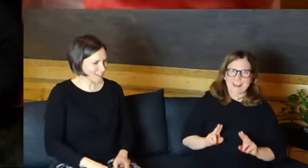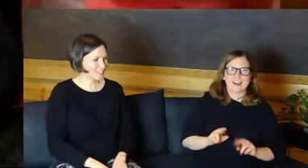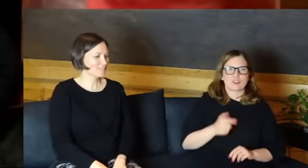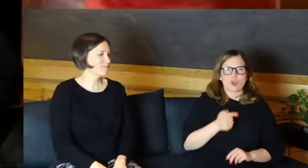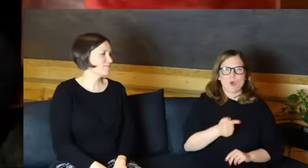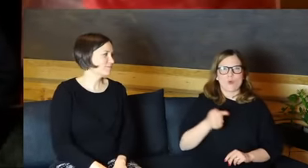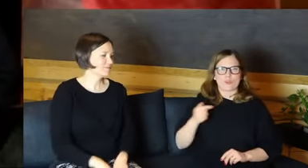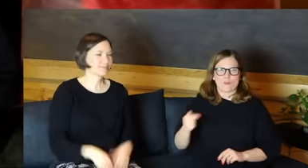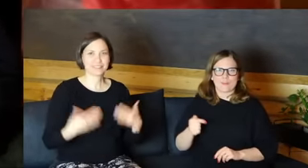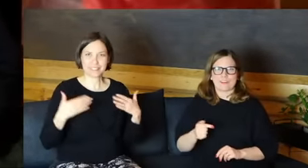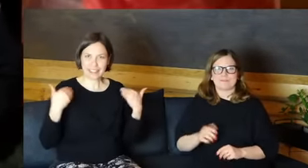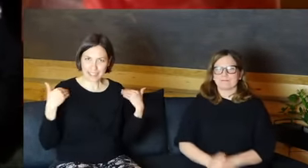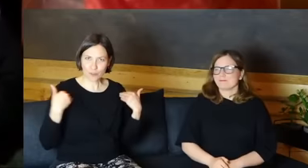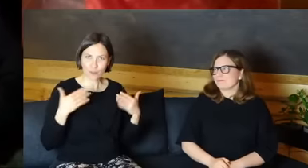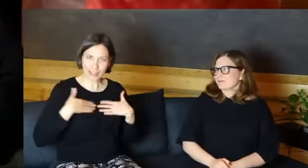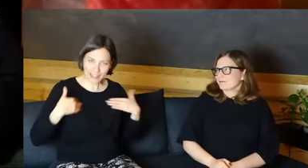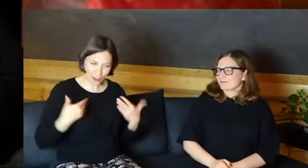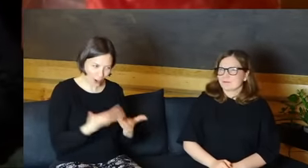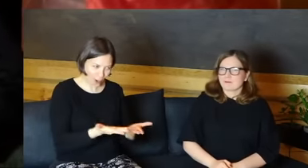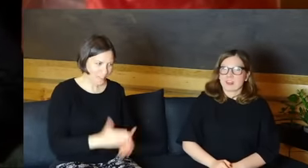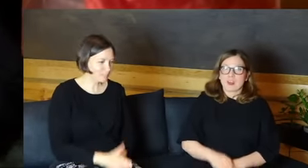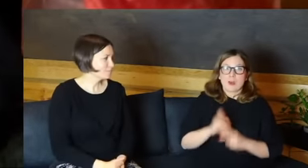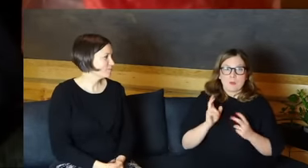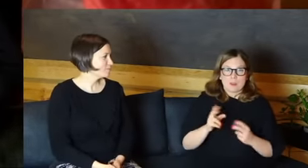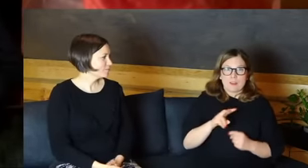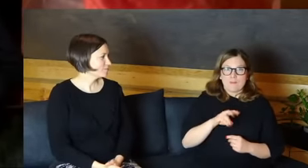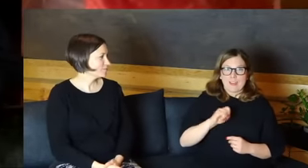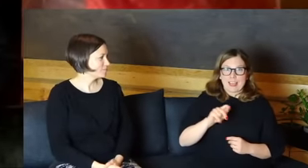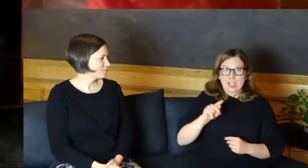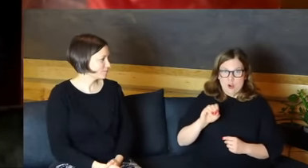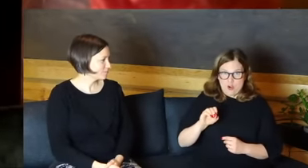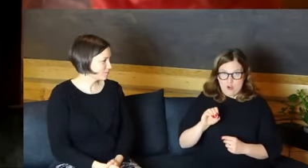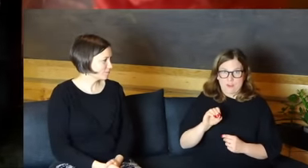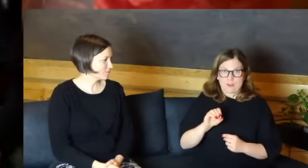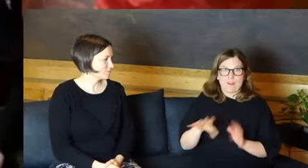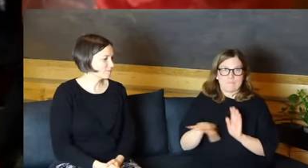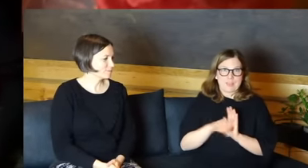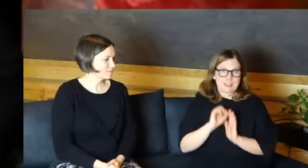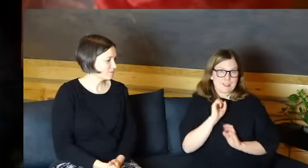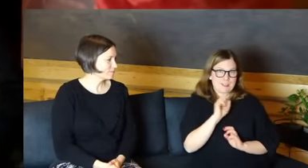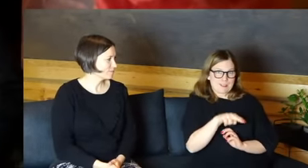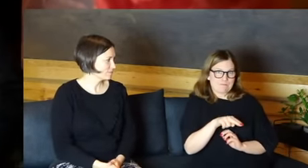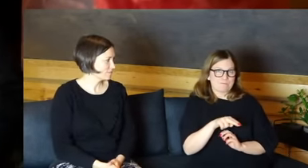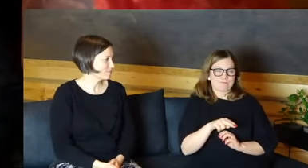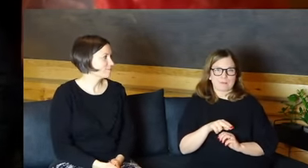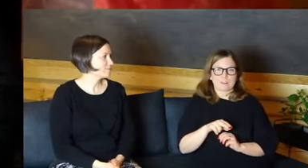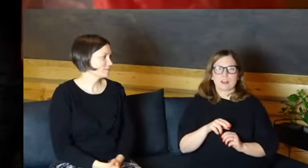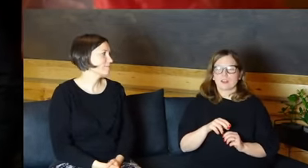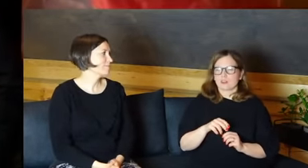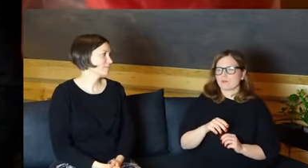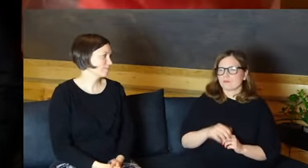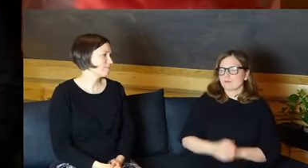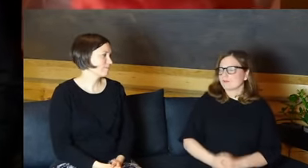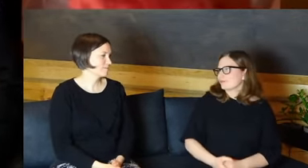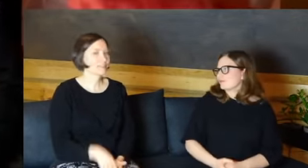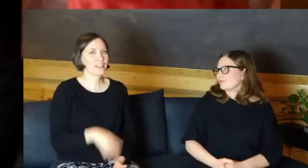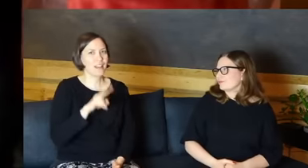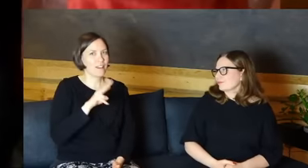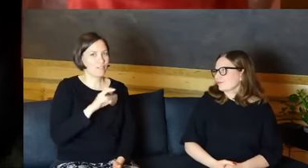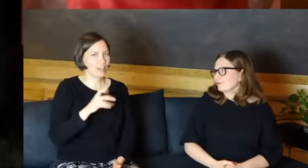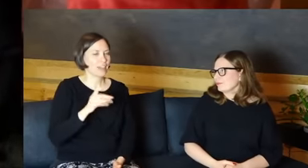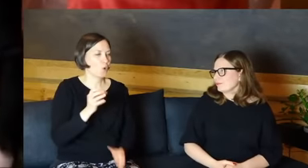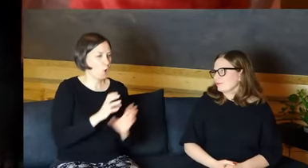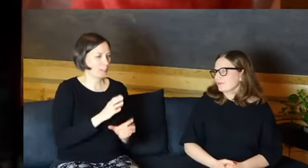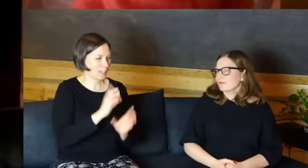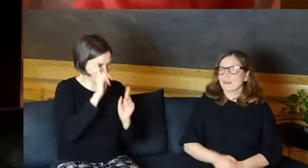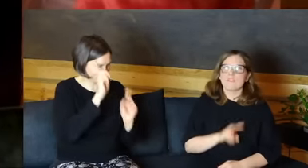Liikunnan iloa. Ja Toukokin niin Veikolle viestiä, niin hoidetaan kello. Siis Veikko hoitaa Toukolle. Veikko hoitaa Toukolle. Kyllä. Kyllä. Pidetään no